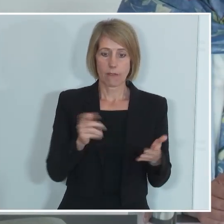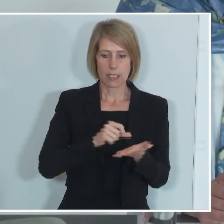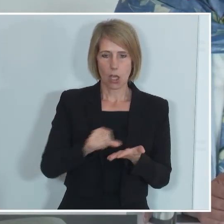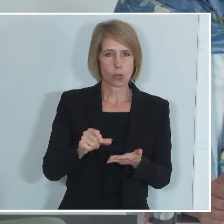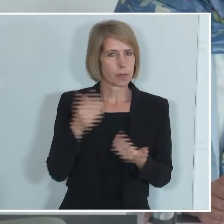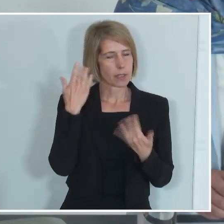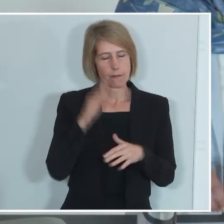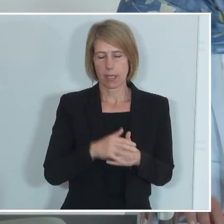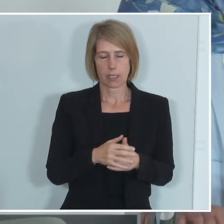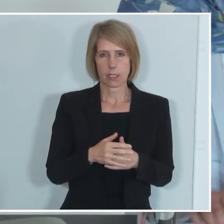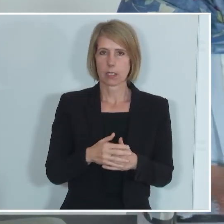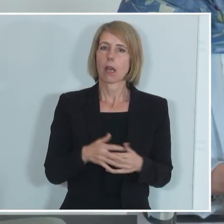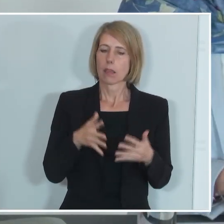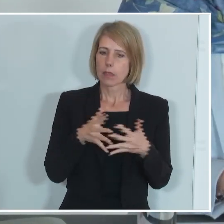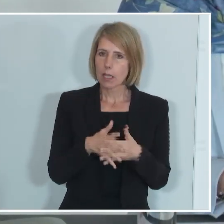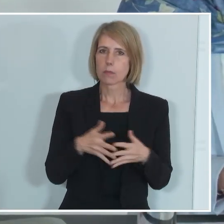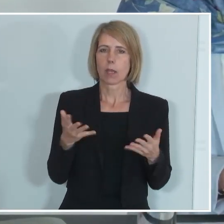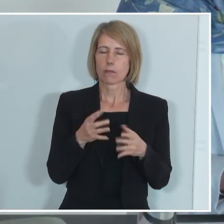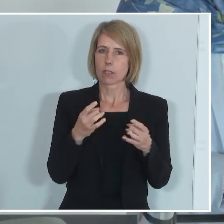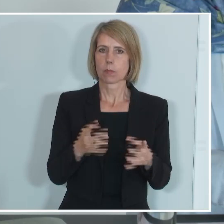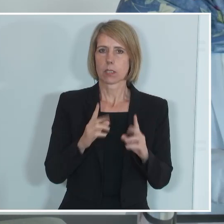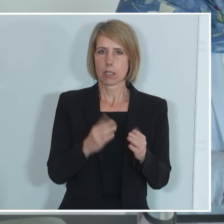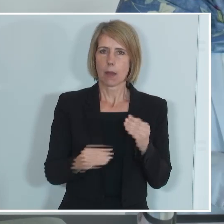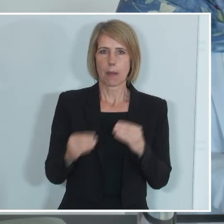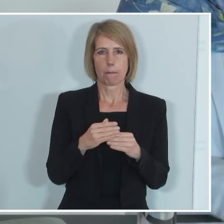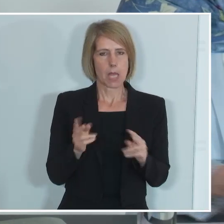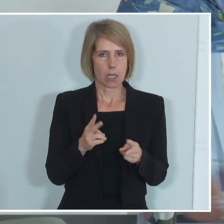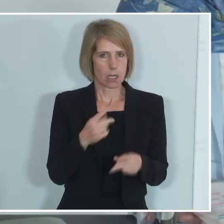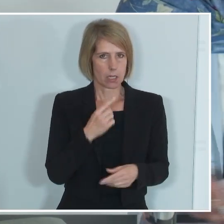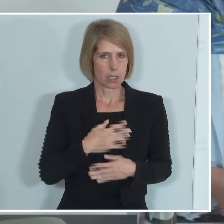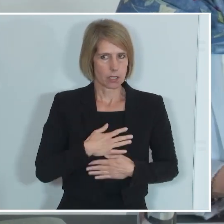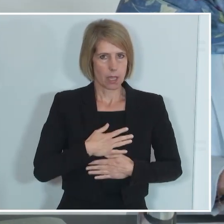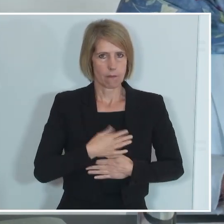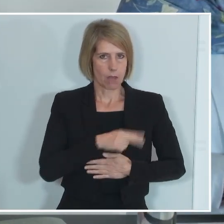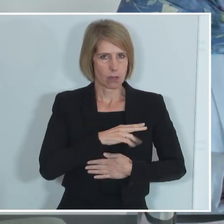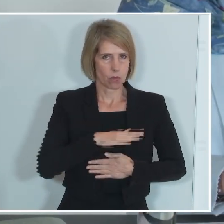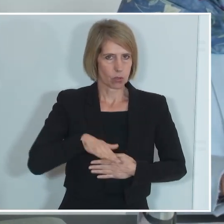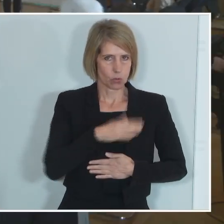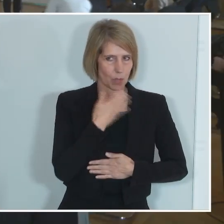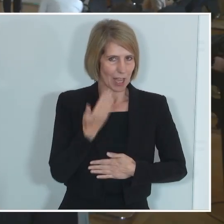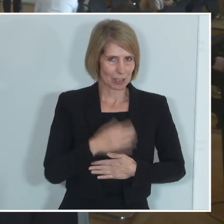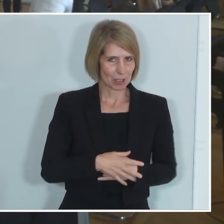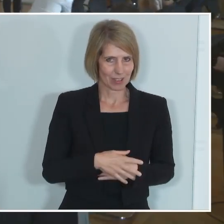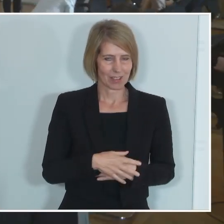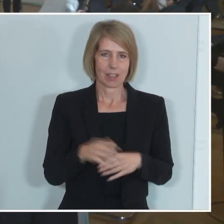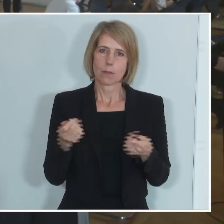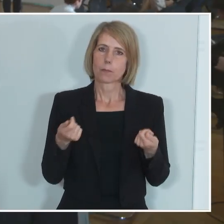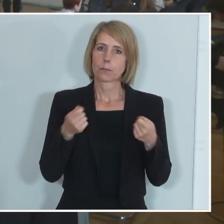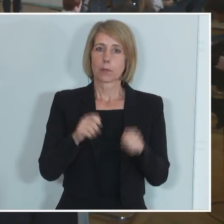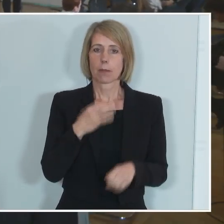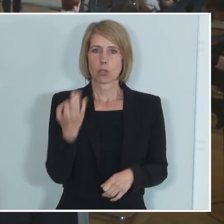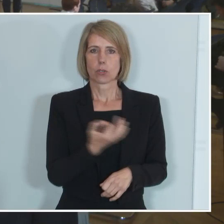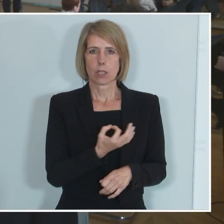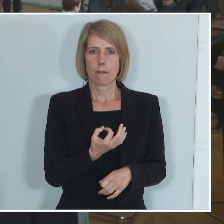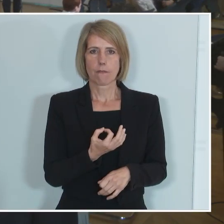ist transparent, was passiert ist, aber mehr kann ich dazu nicht sagen, liegt nicht in meinem Verantwortungsbereich. Eine abschließende Frage noch in der zweiten Reihe.